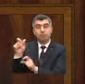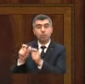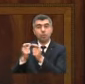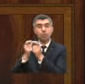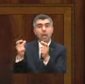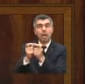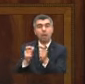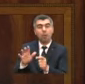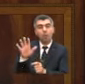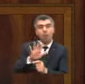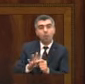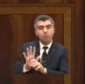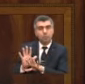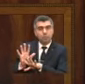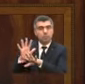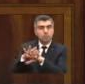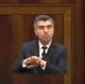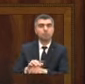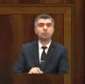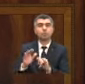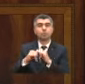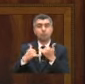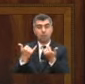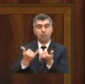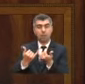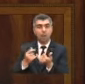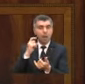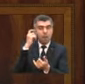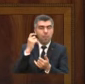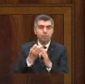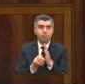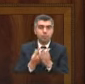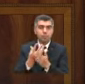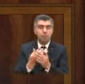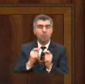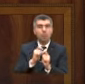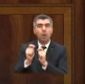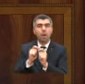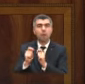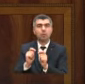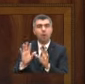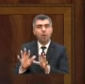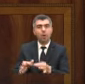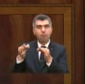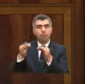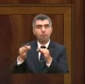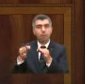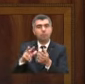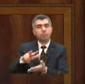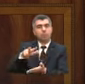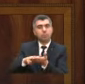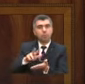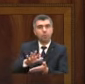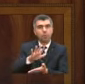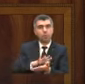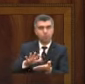تما. هذيك المناظره كان هذه الفكره طرحت عليهم تناقشت صادقت عليها تلك المناظره